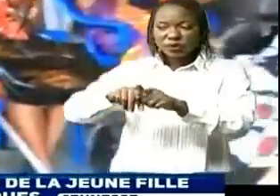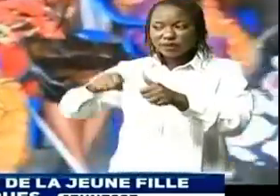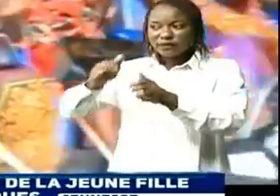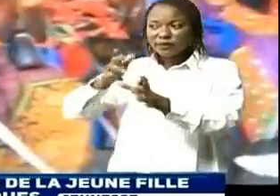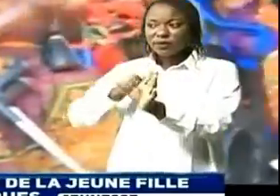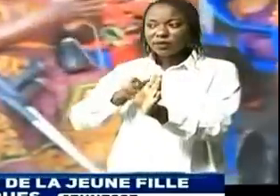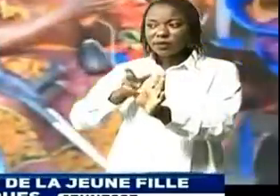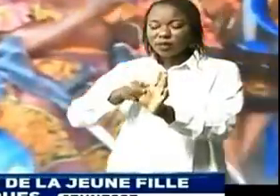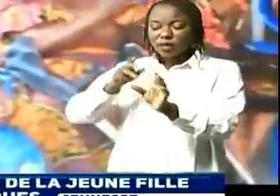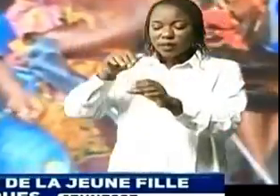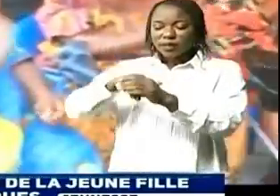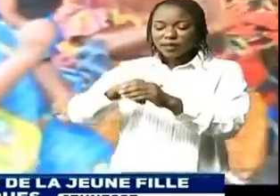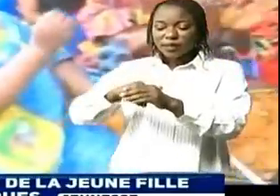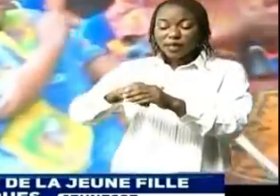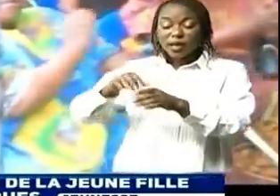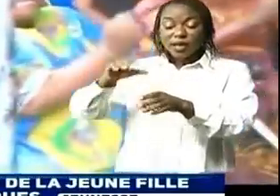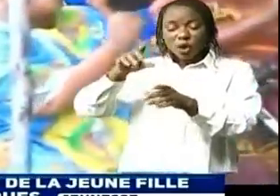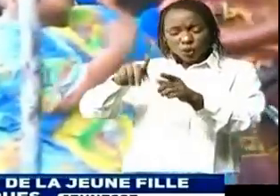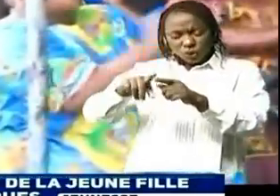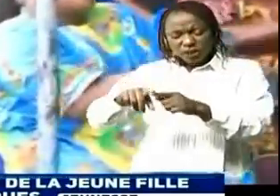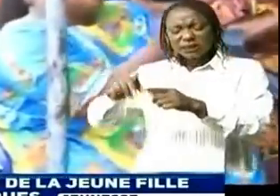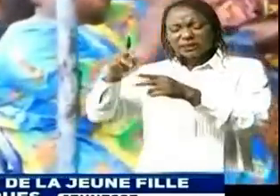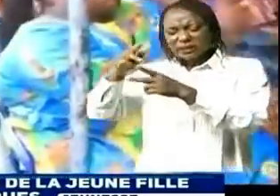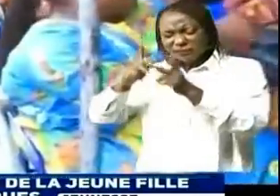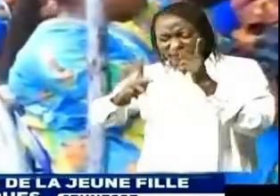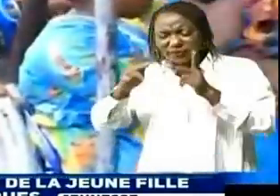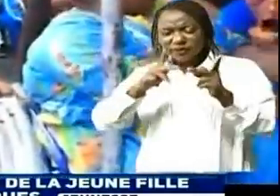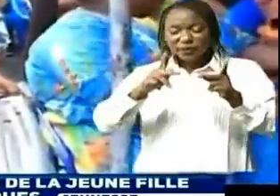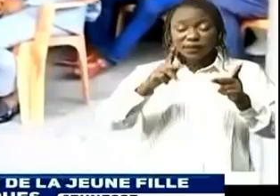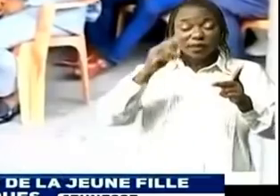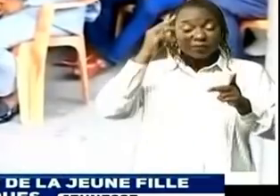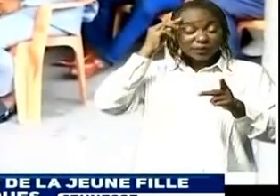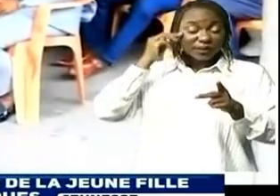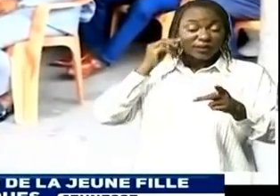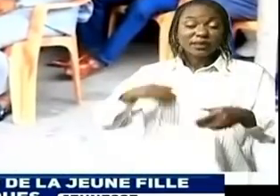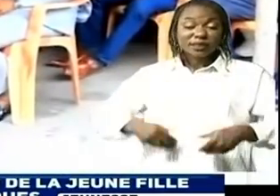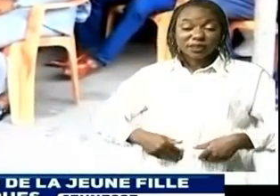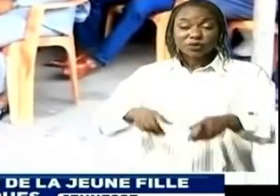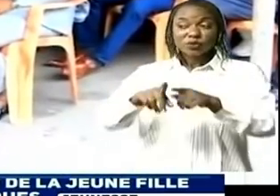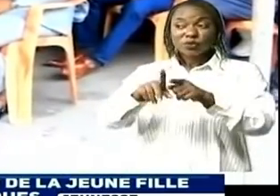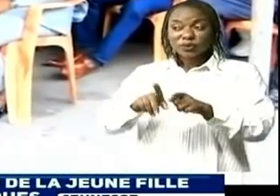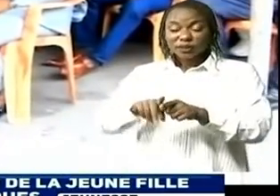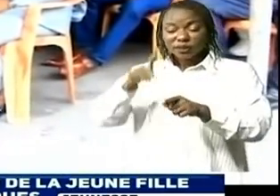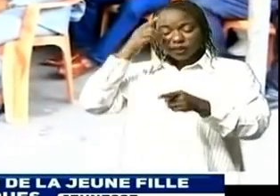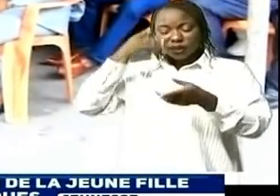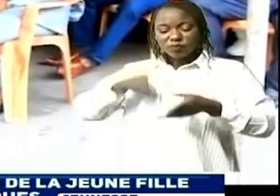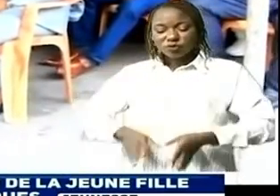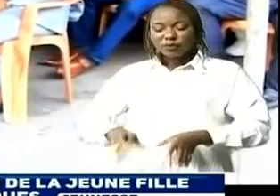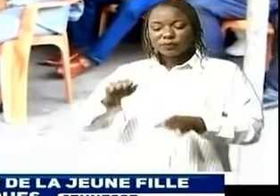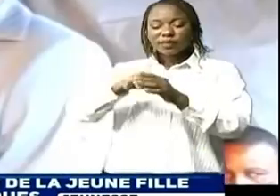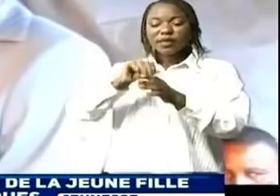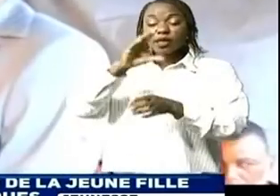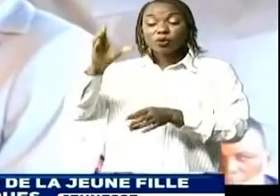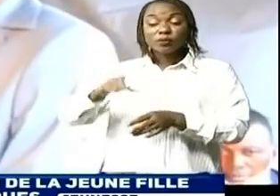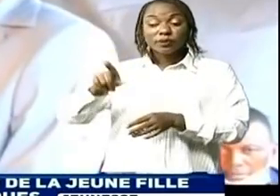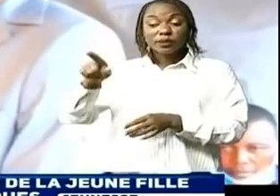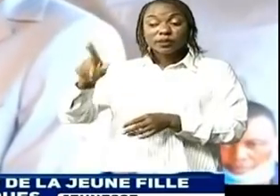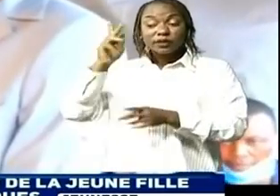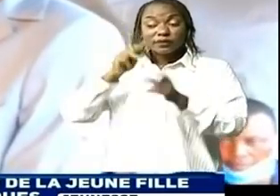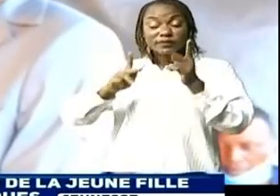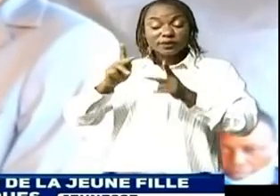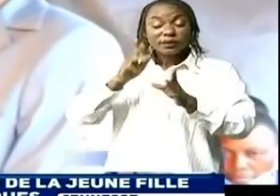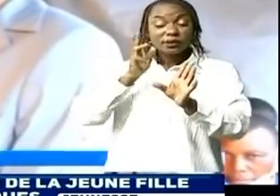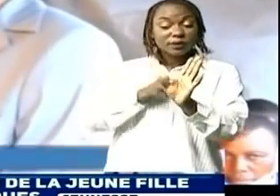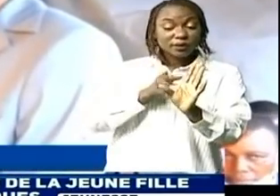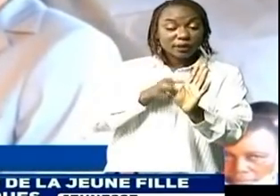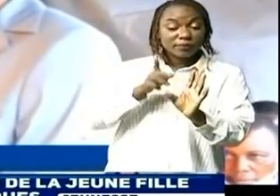la commune de Lingwala. Yves Bunkuluzola, ministre de la Jeunesse, qui est aussi natif de cette commune, a promis de continuer à